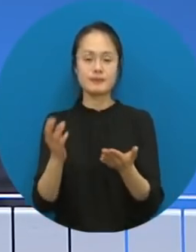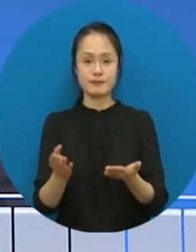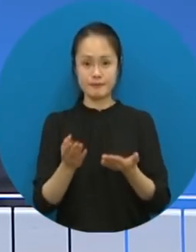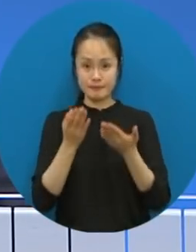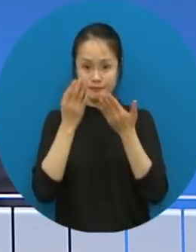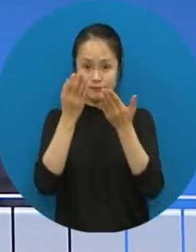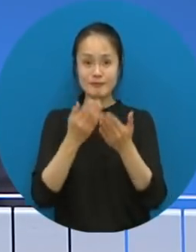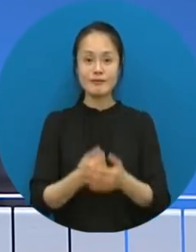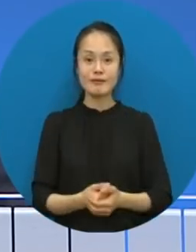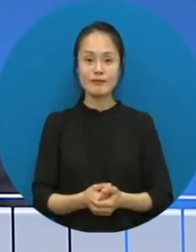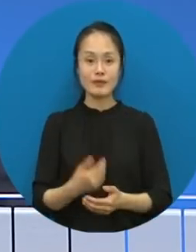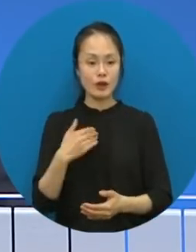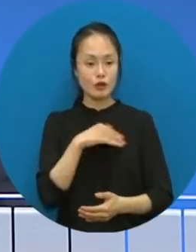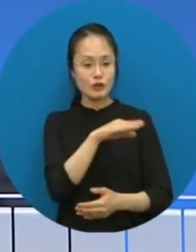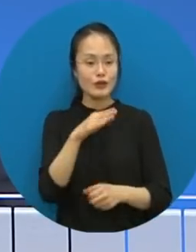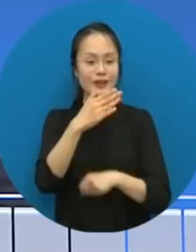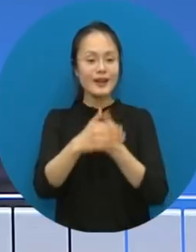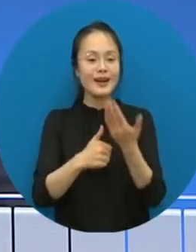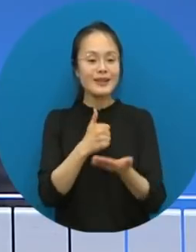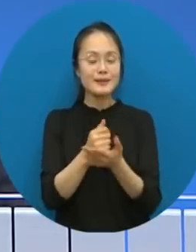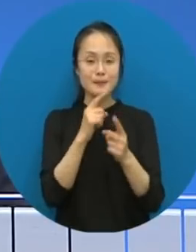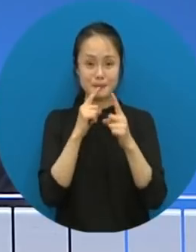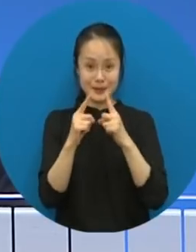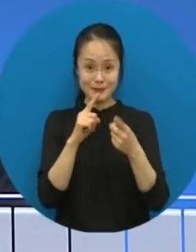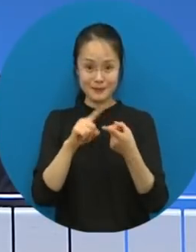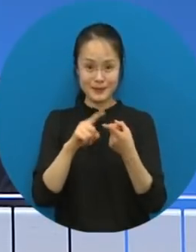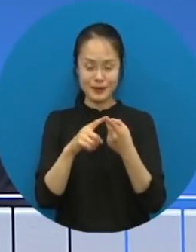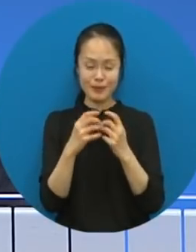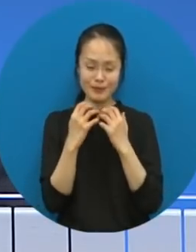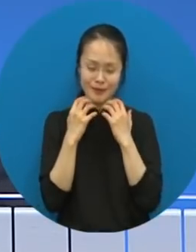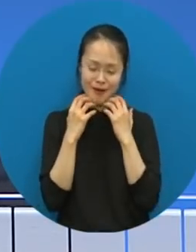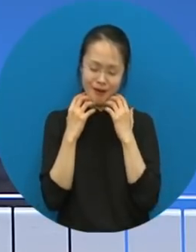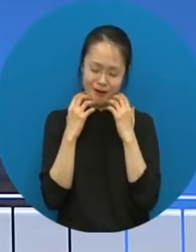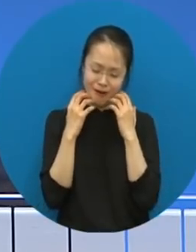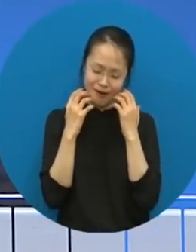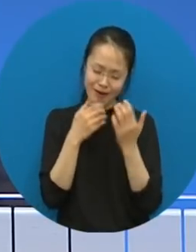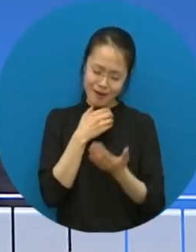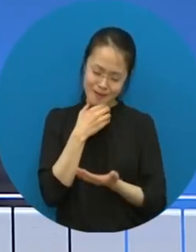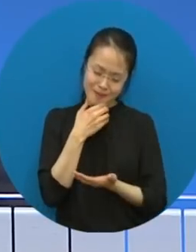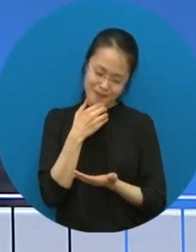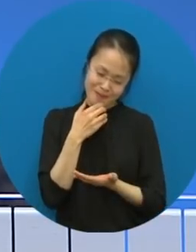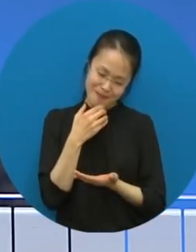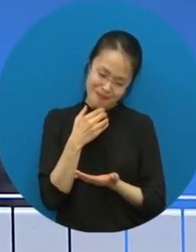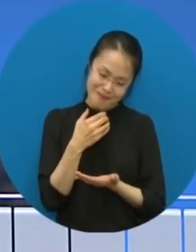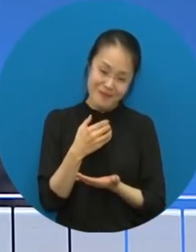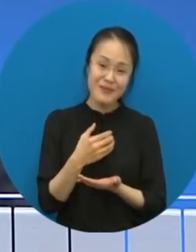우리도 하나님의 말씀을 감격해서 그냥 얼마나 좋아요. 망하는 줄 알았더니 그냥 하나님께서